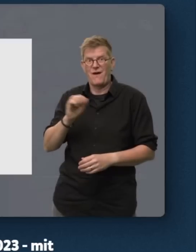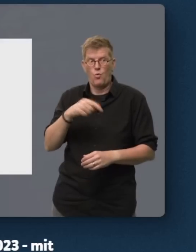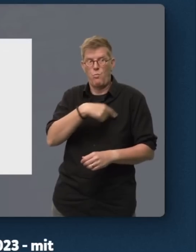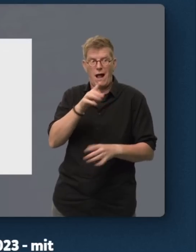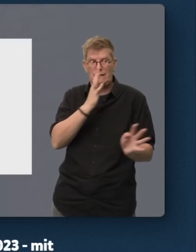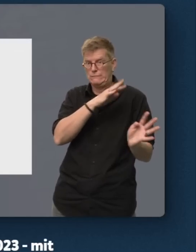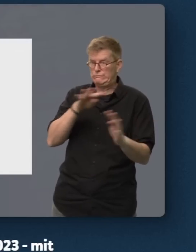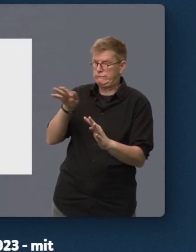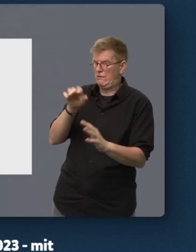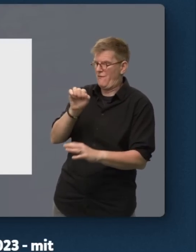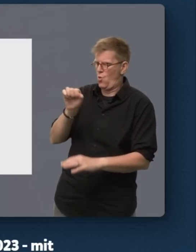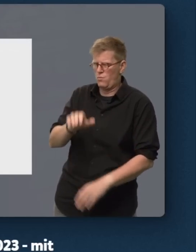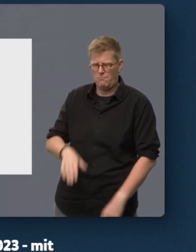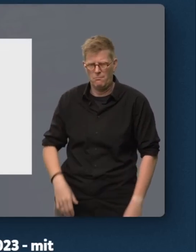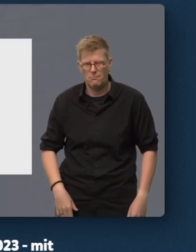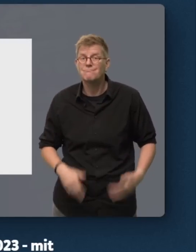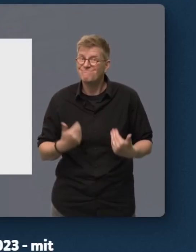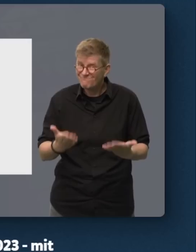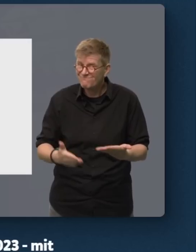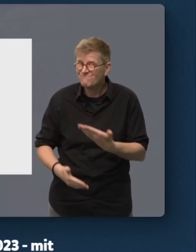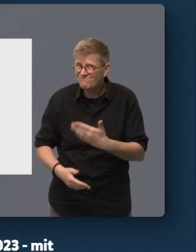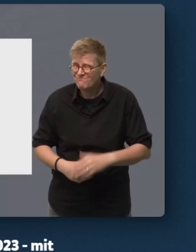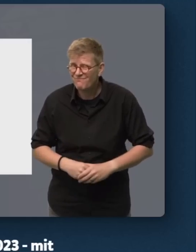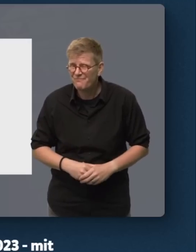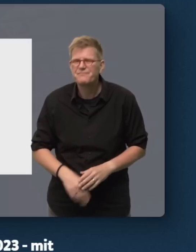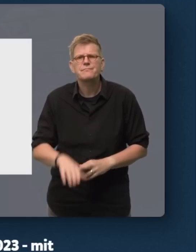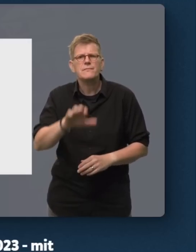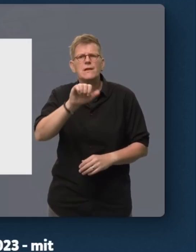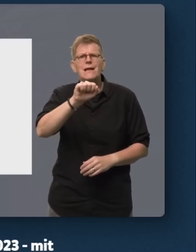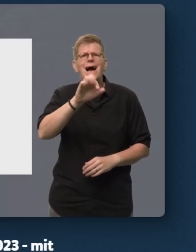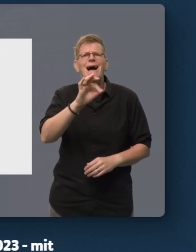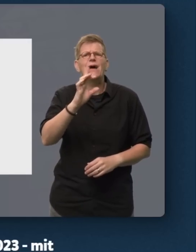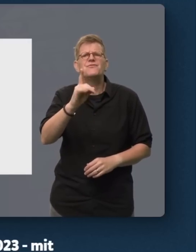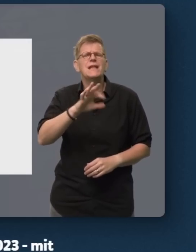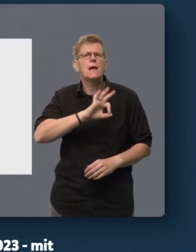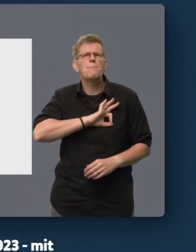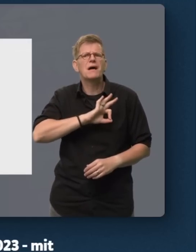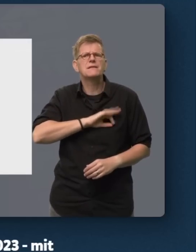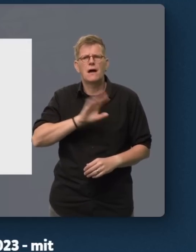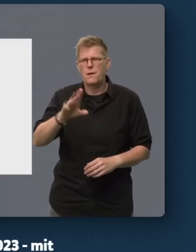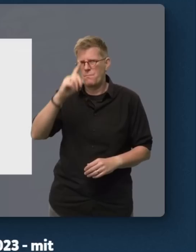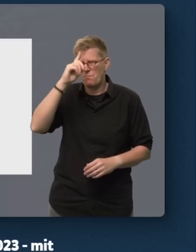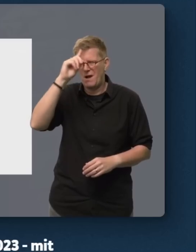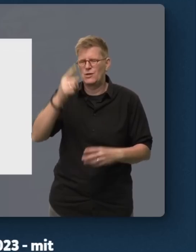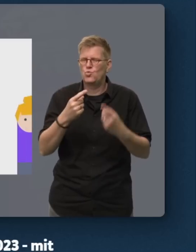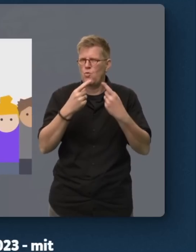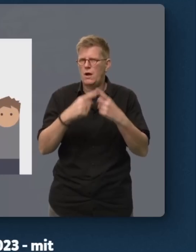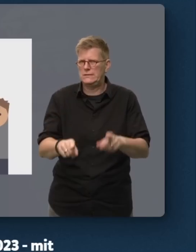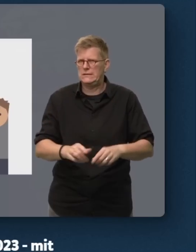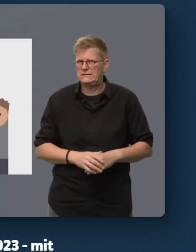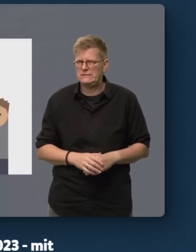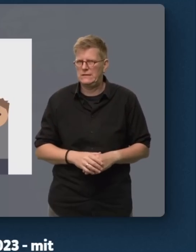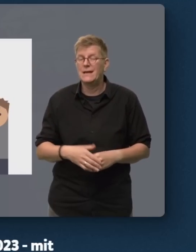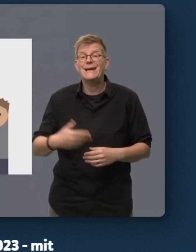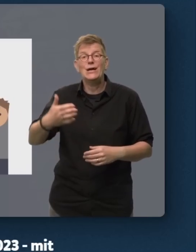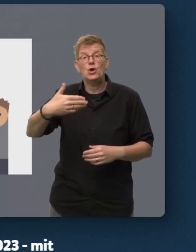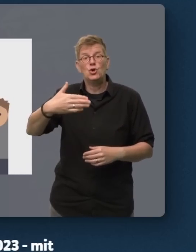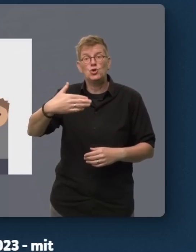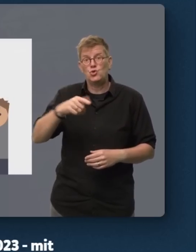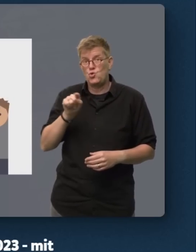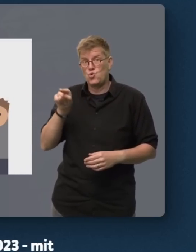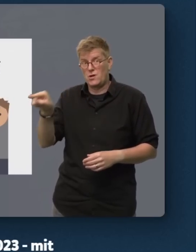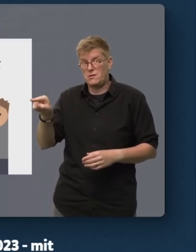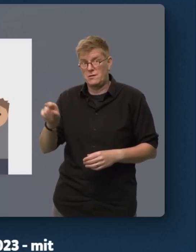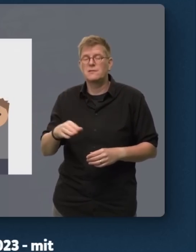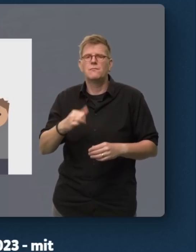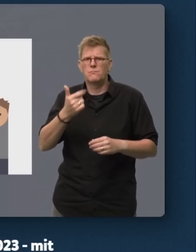die Partei AFD sieht viele Dinge sehr anders als andere Parteien gerade in Thüringen haben einige Mitglieder